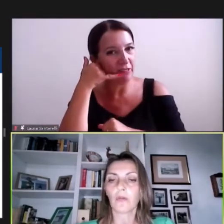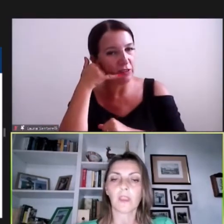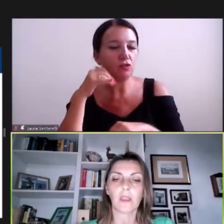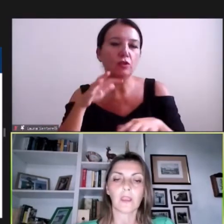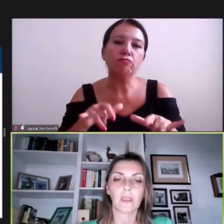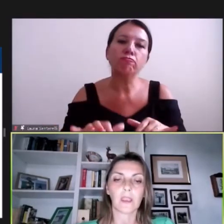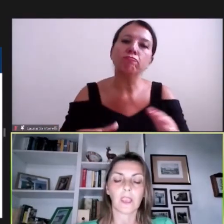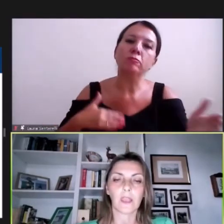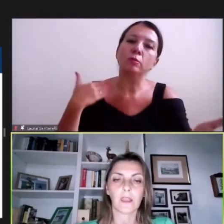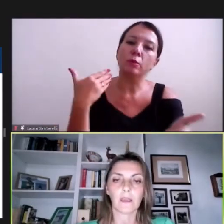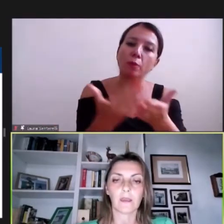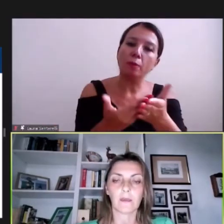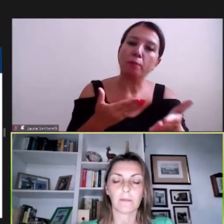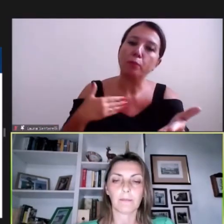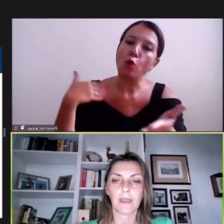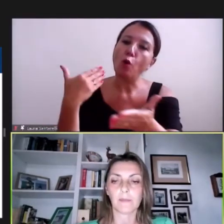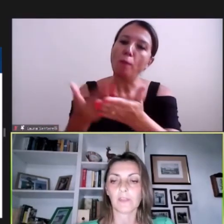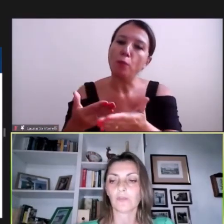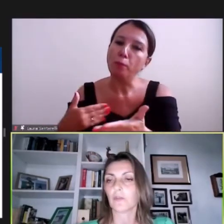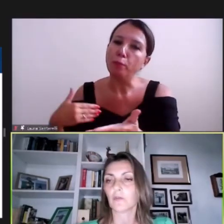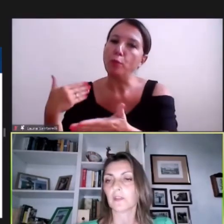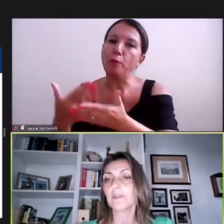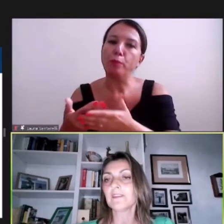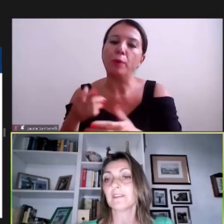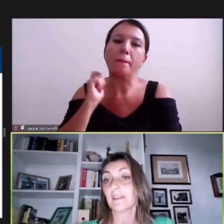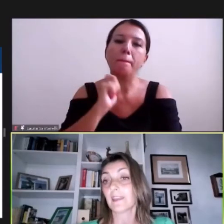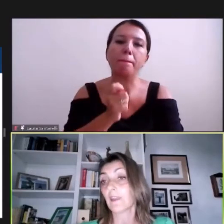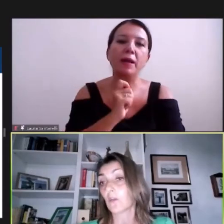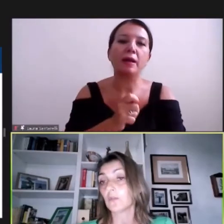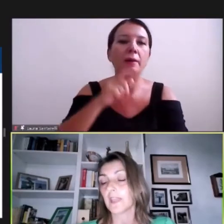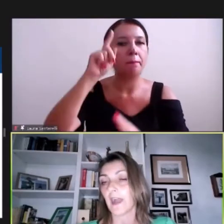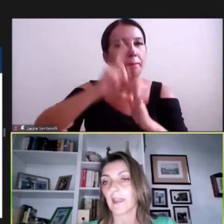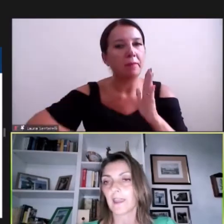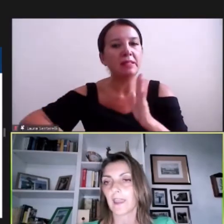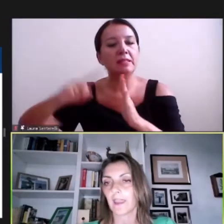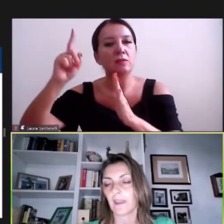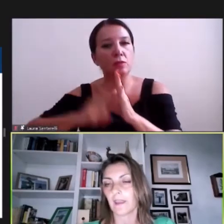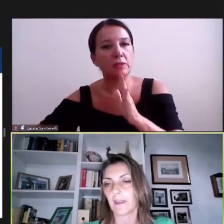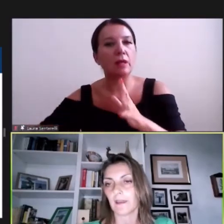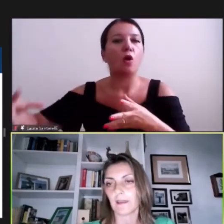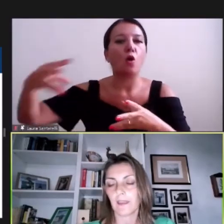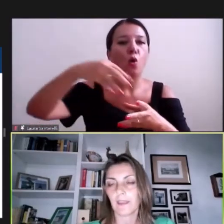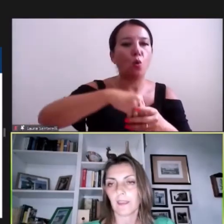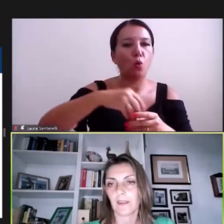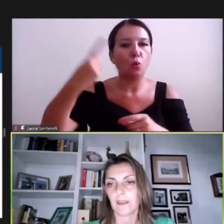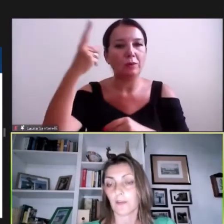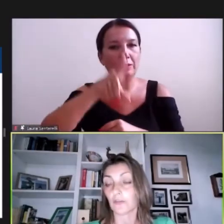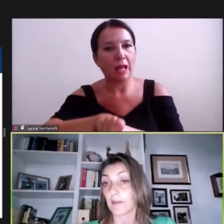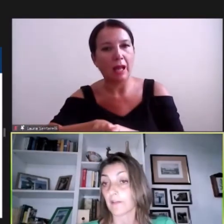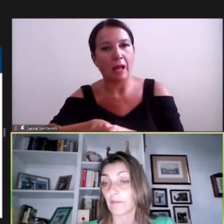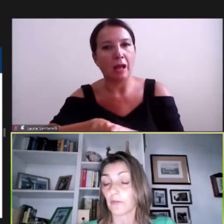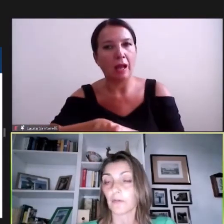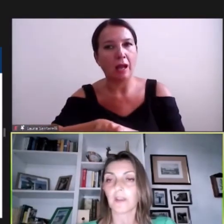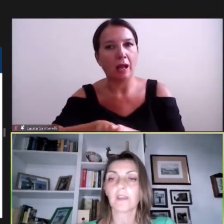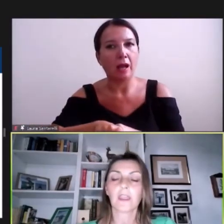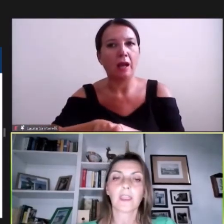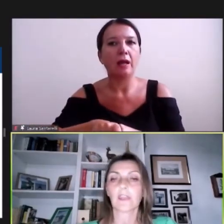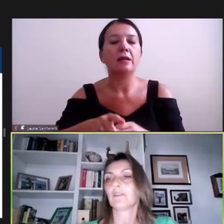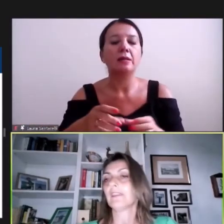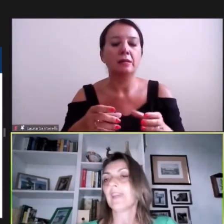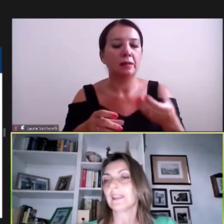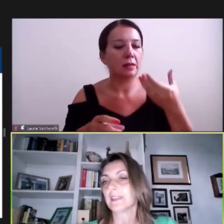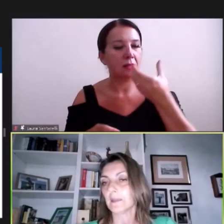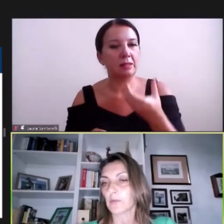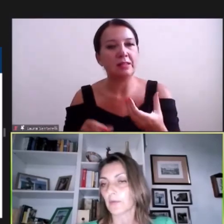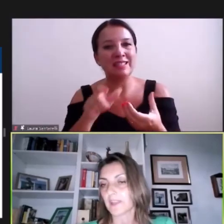propongono il pagamento di una quota mensile che include anche lo smartphone, che